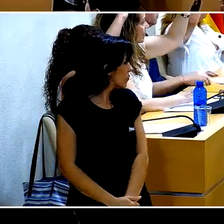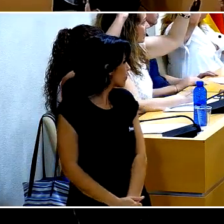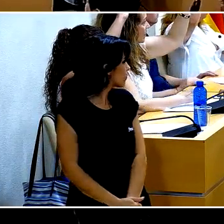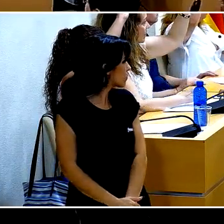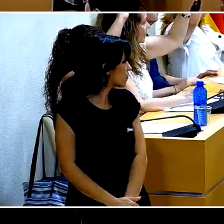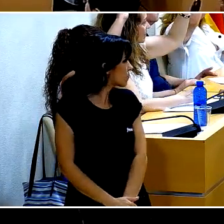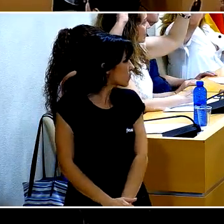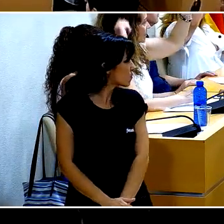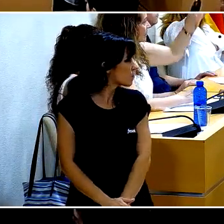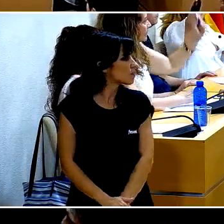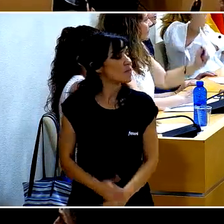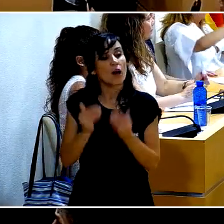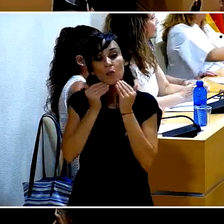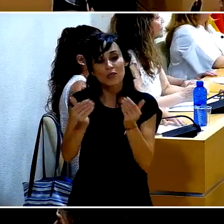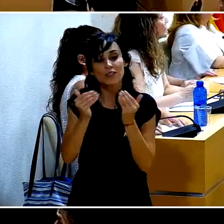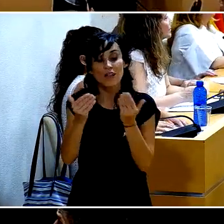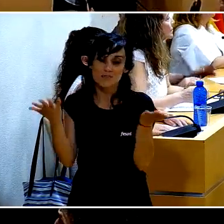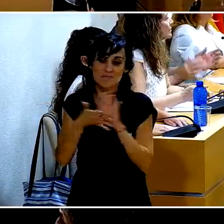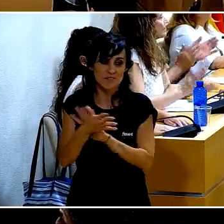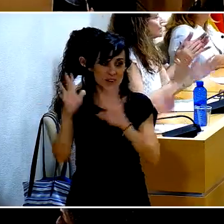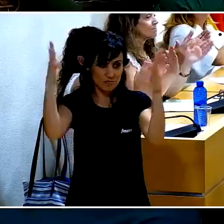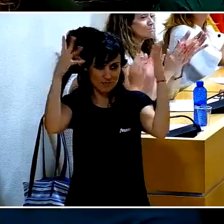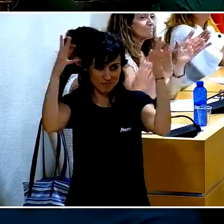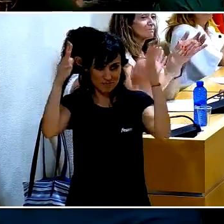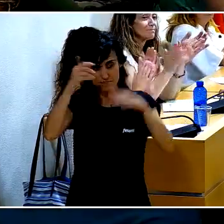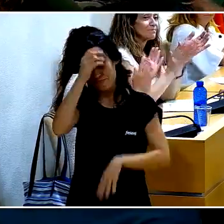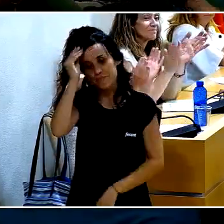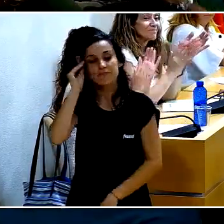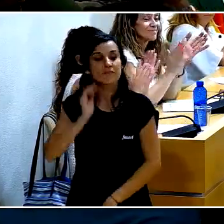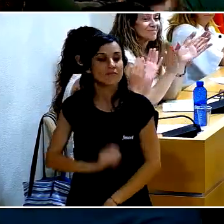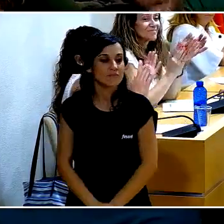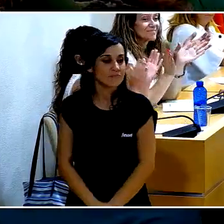Pues, moltíssimes gràcies i jo crec que se mereixen un gran aplaudiment.